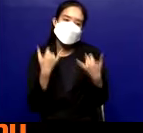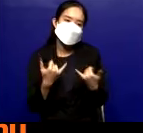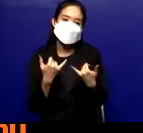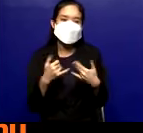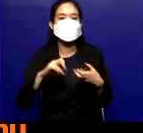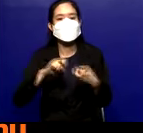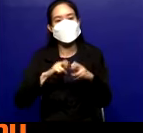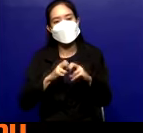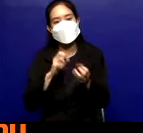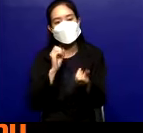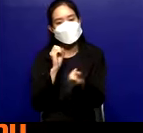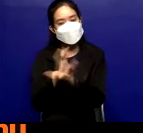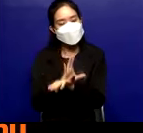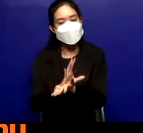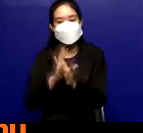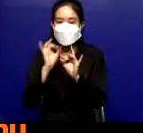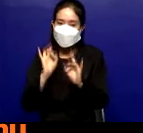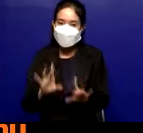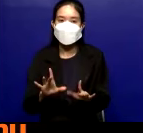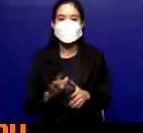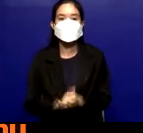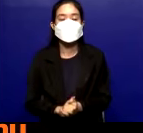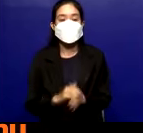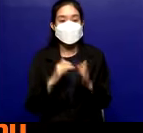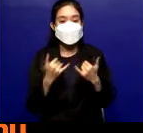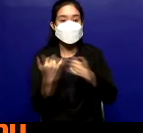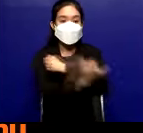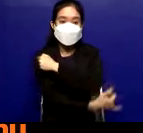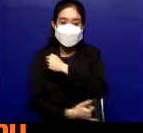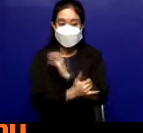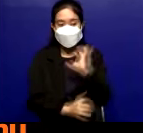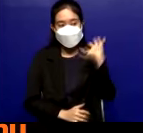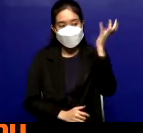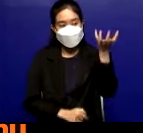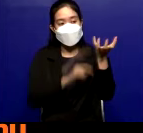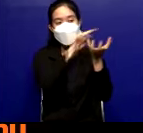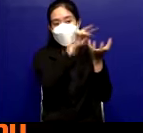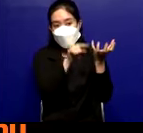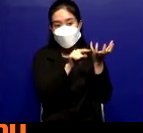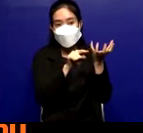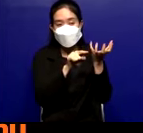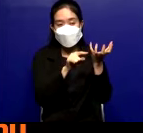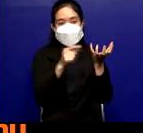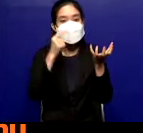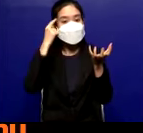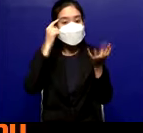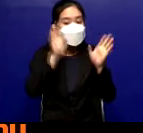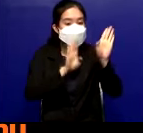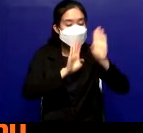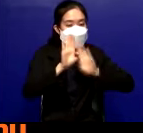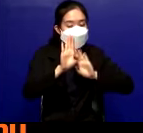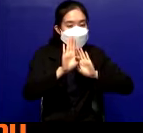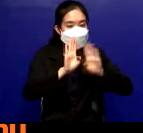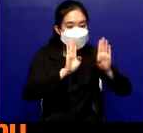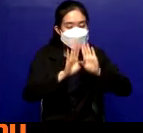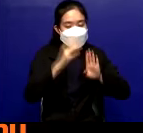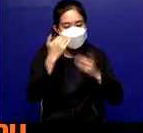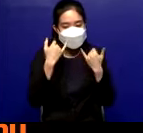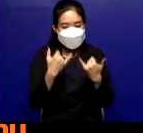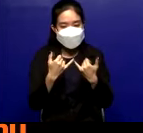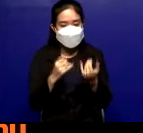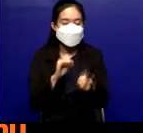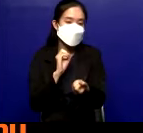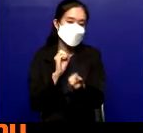าธนาคารโลกเองก็ประเมินค่ะว่าจะมีคนจนเพิ่มขึ้นถึง 1,500,000 คนจากวิกฤตโควิ